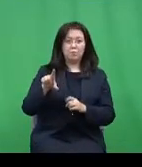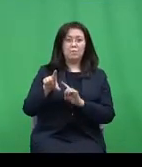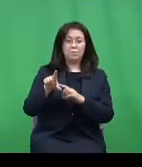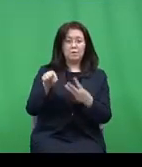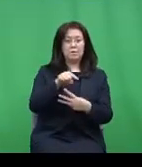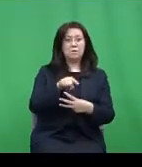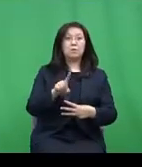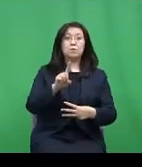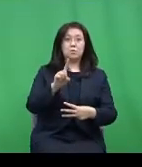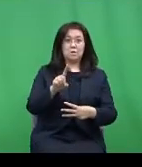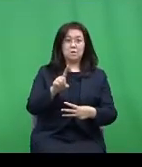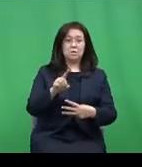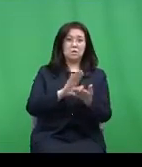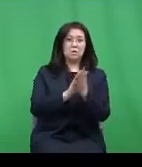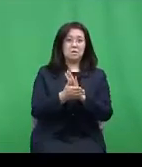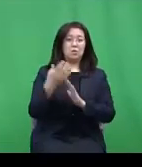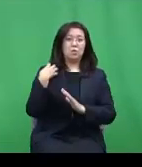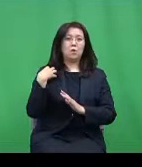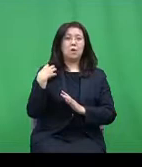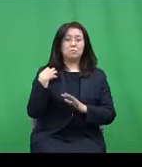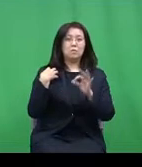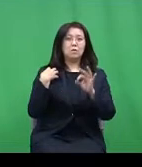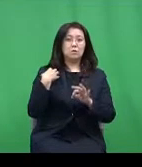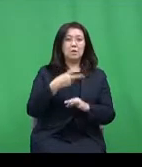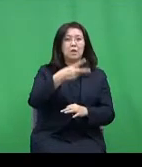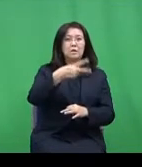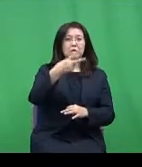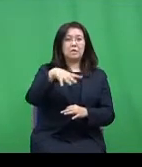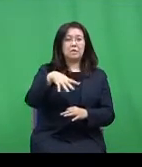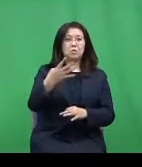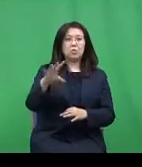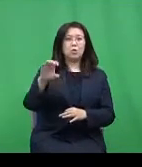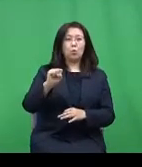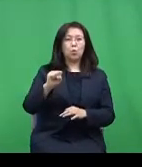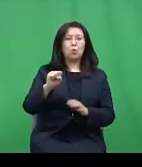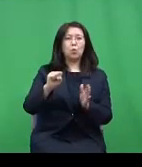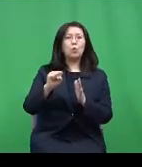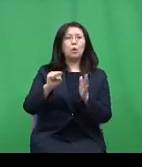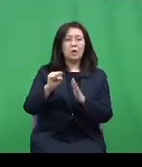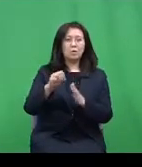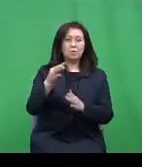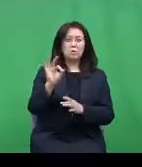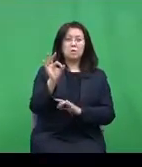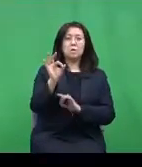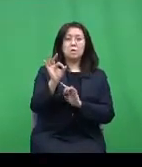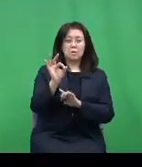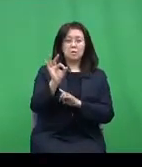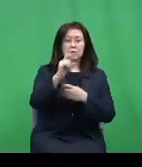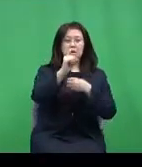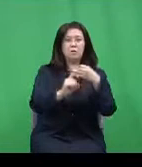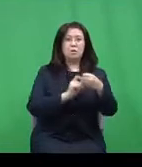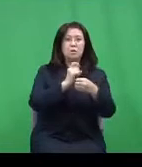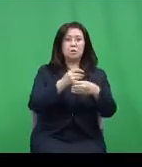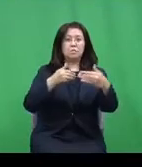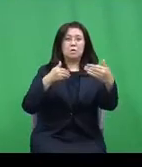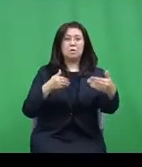で、その3分の1の県が県の負担ですから、まあ、ざっと2400億近いお金